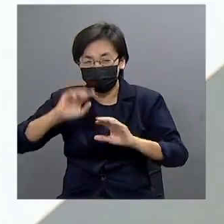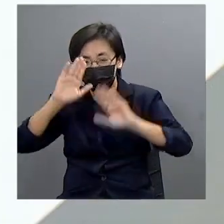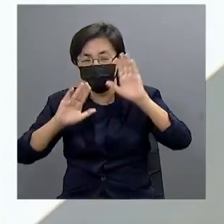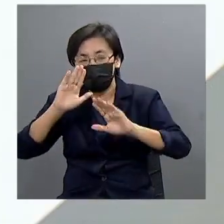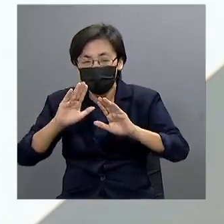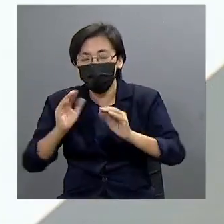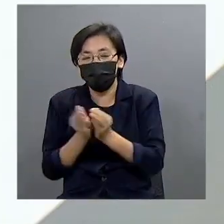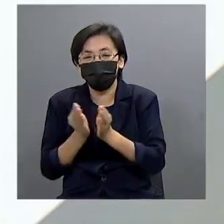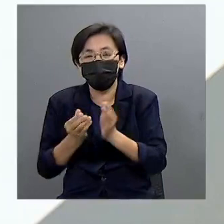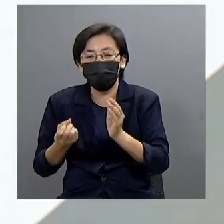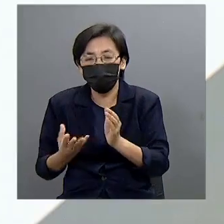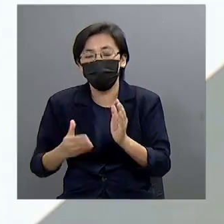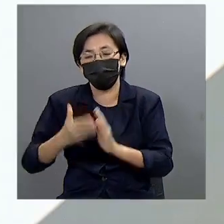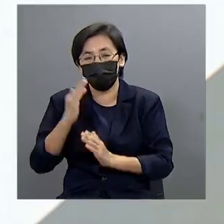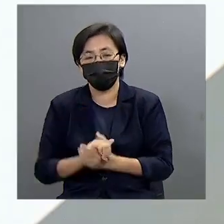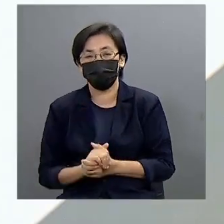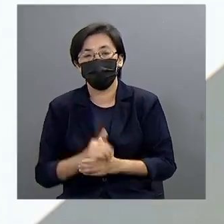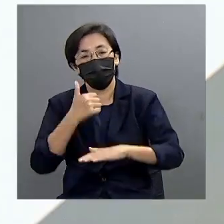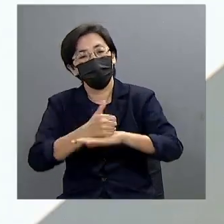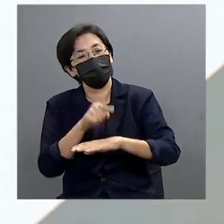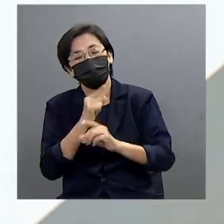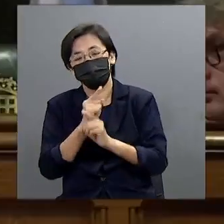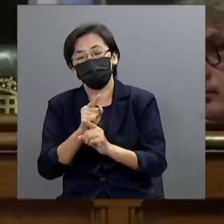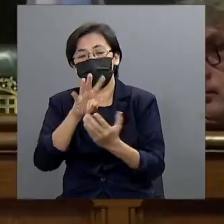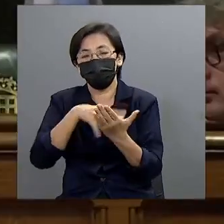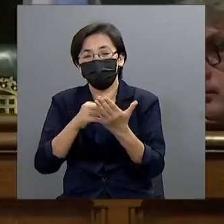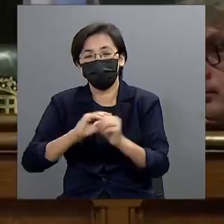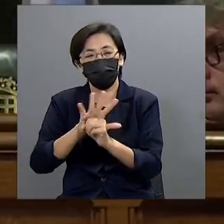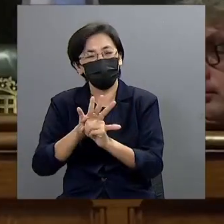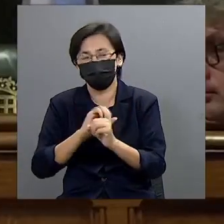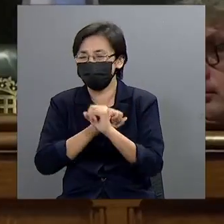จกรณีที่ผู้นำละเมิดมาตรการควบคุมโควิด-19ค่ะ